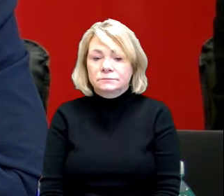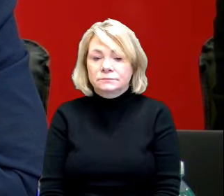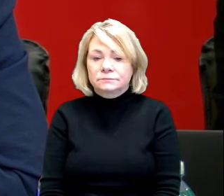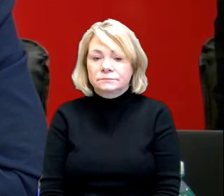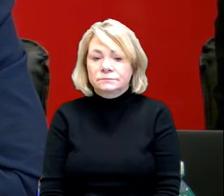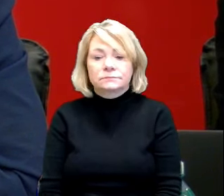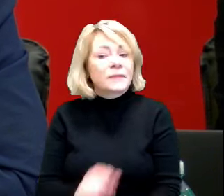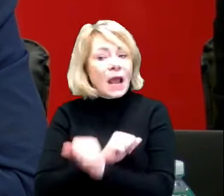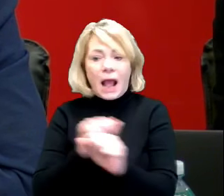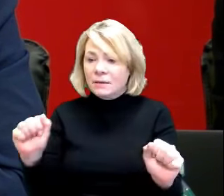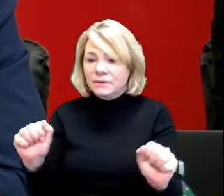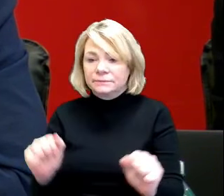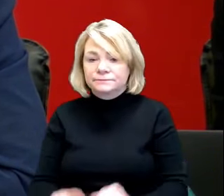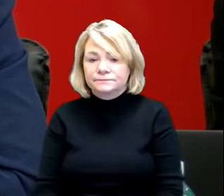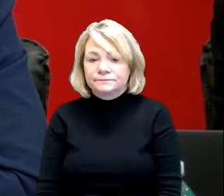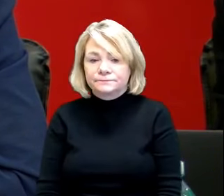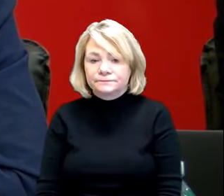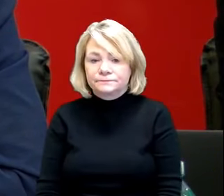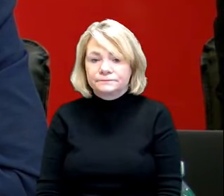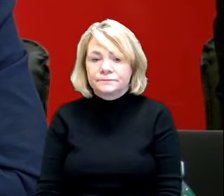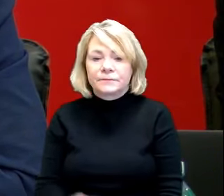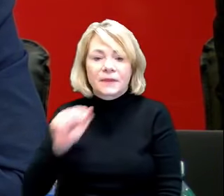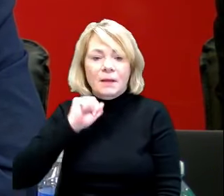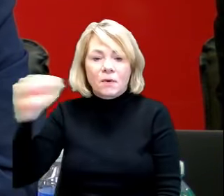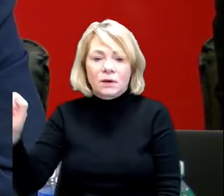negalima jokios demokratijos